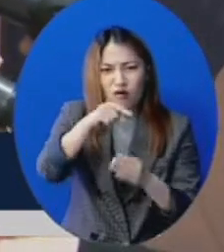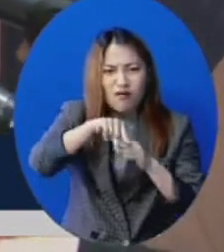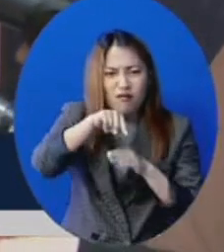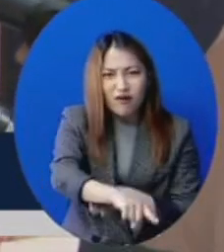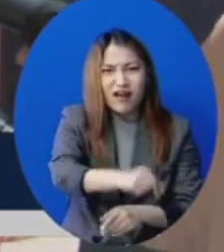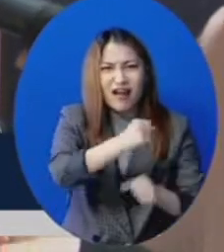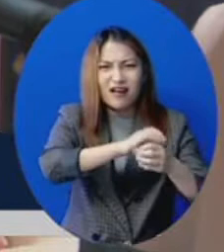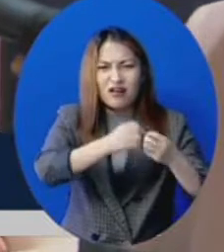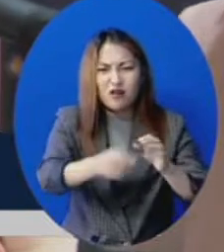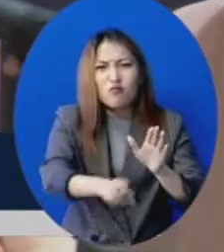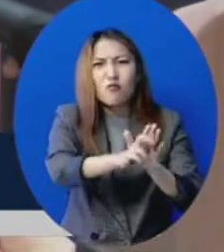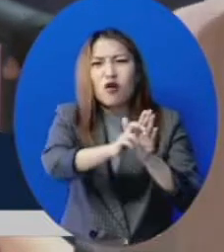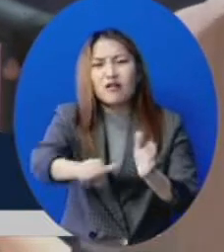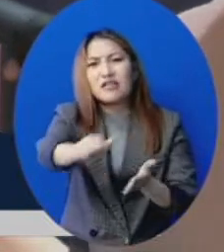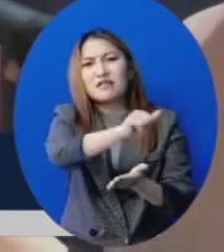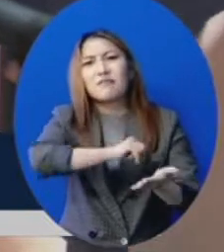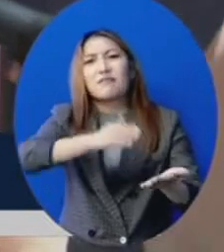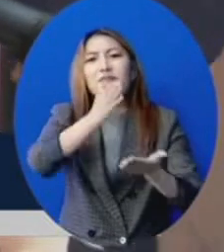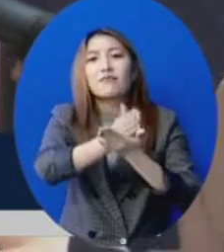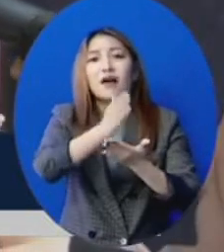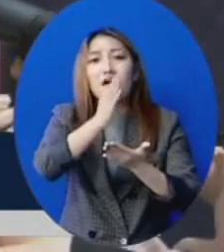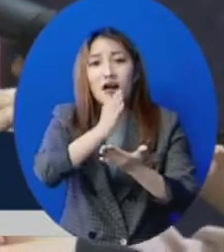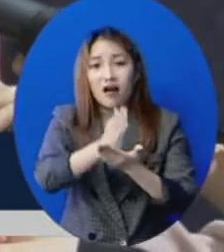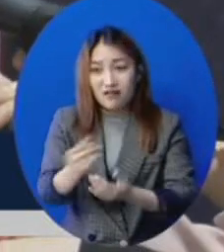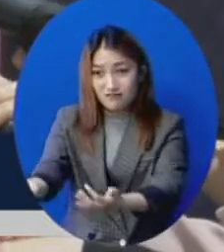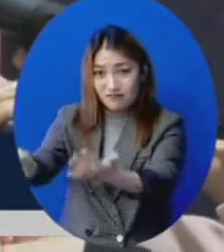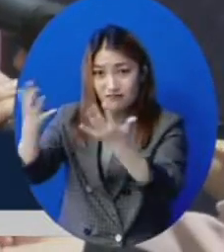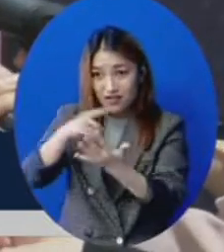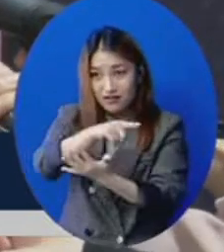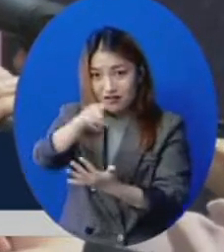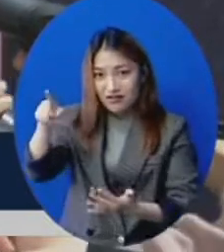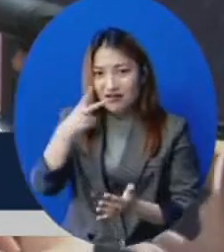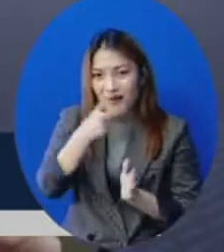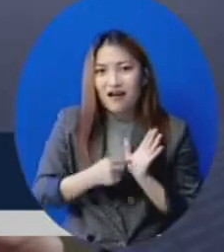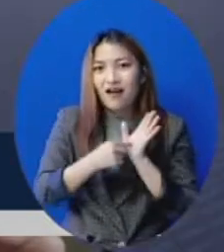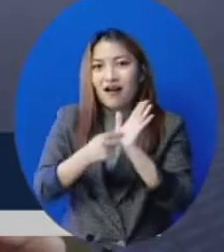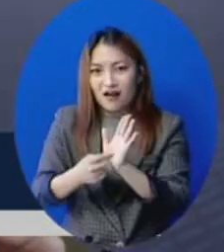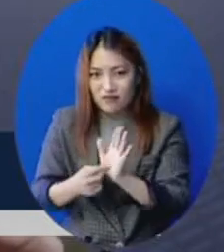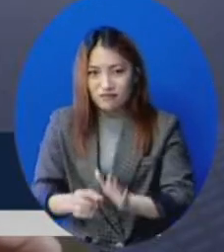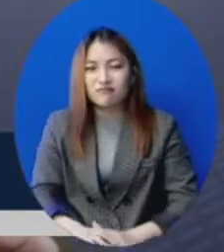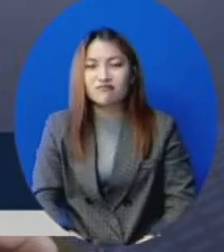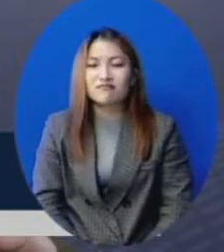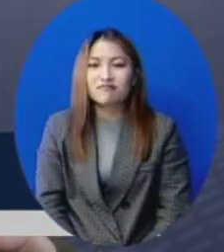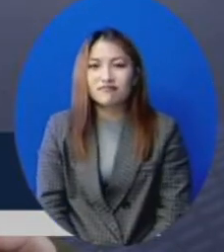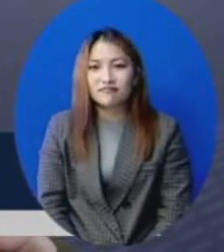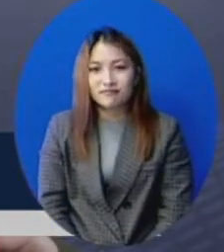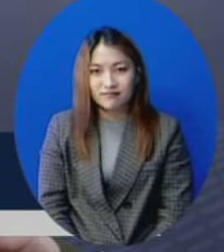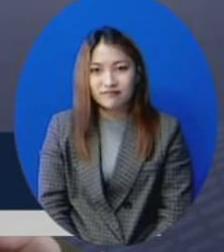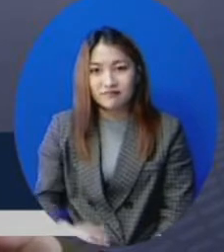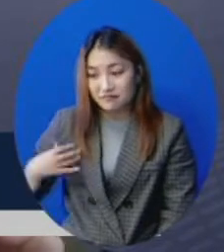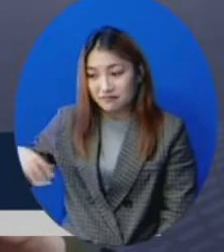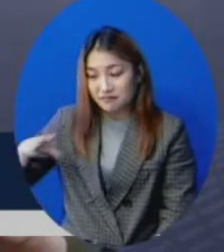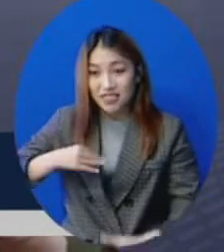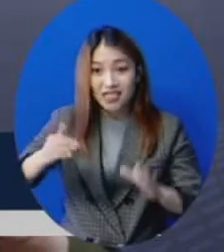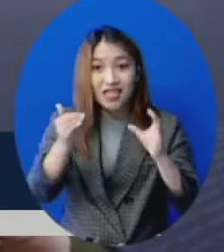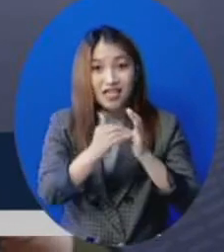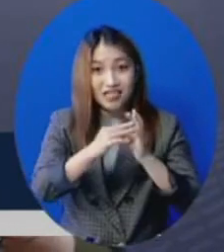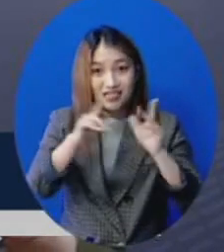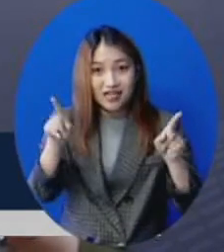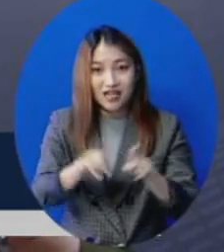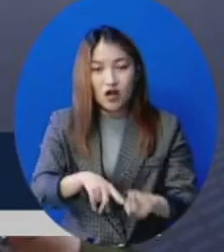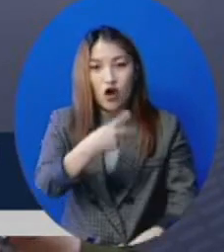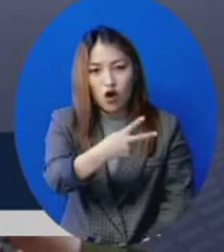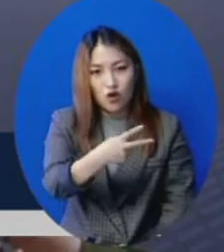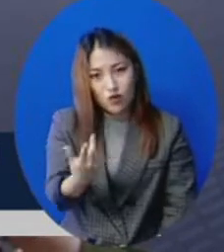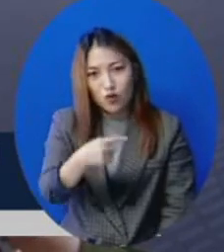бас байгаа гэдэг энэ хөрөнгө цолорс энэ олон бизнес эрхлэгчид ч гэсэн харуулж байгаа гэсэн. Тийм учраас бид нар Эрдэнэт шиг 2-3